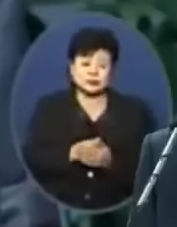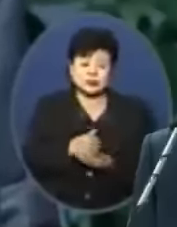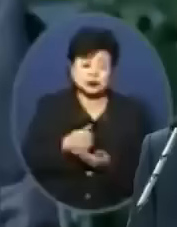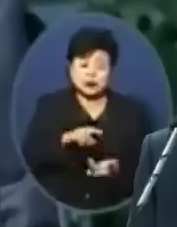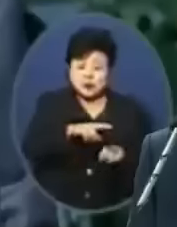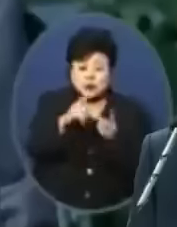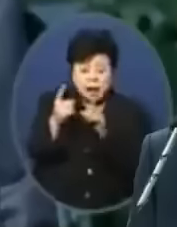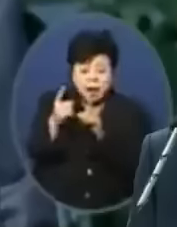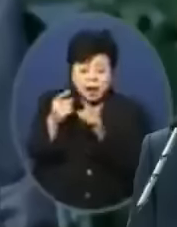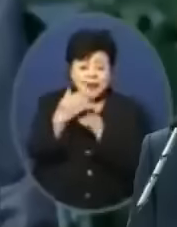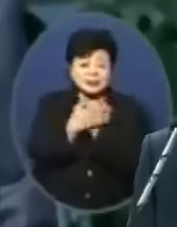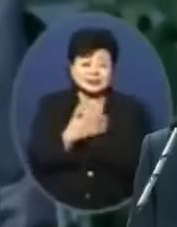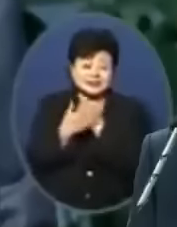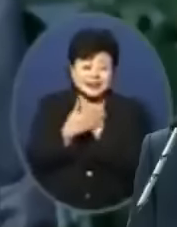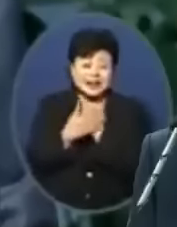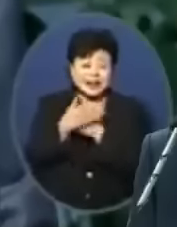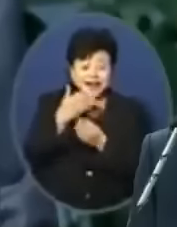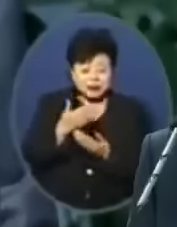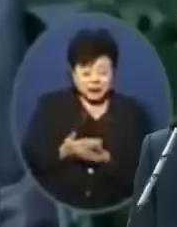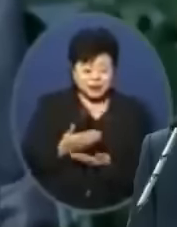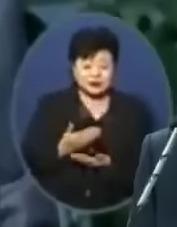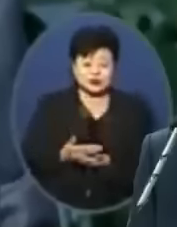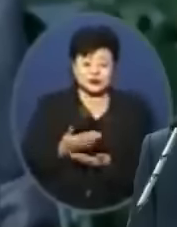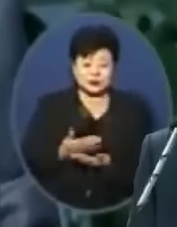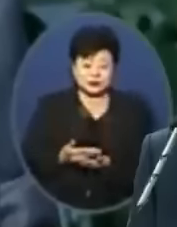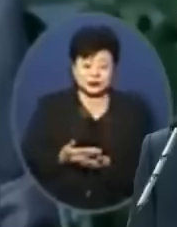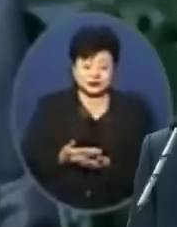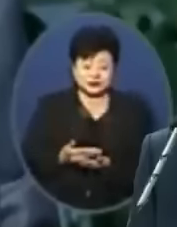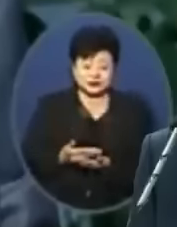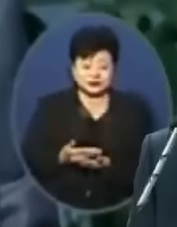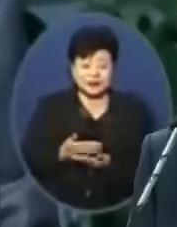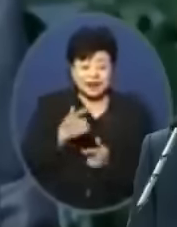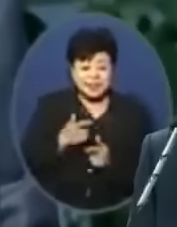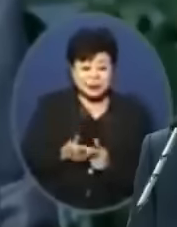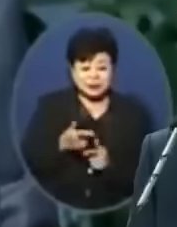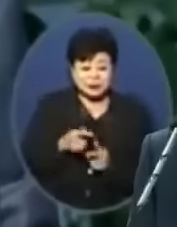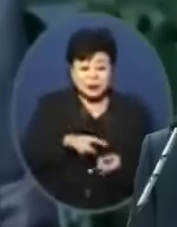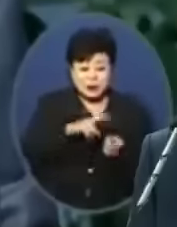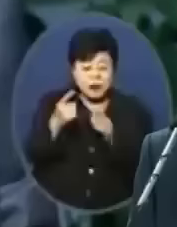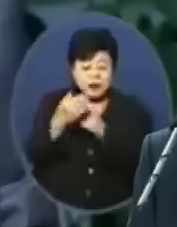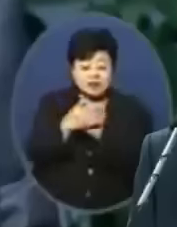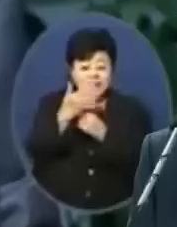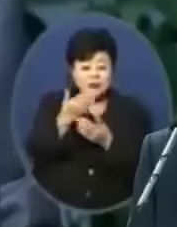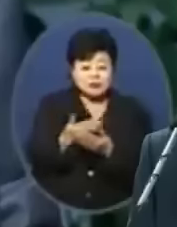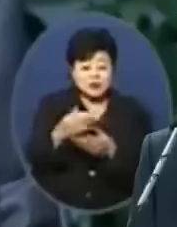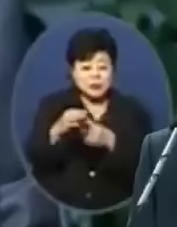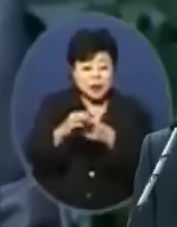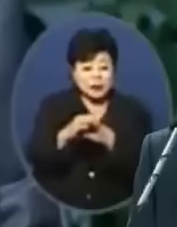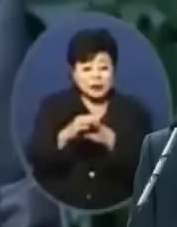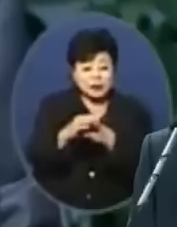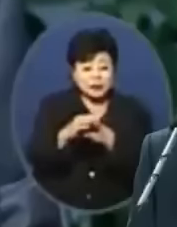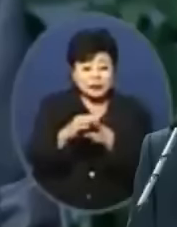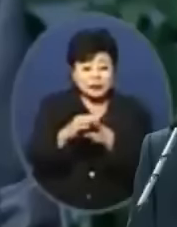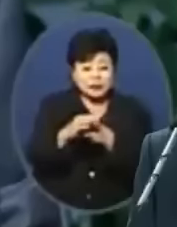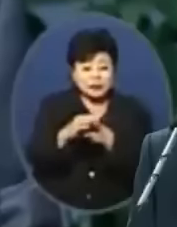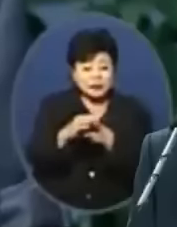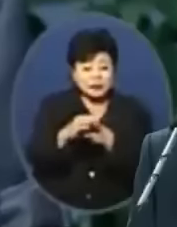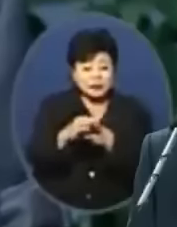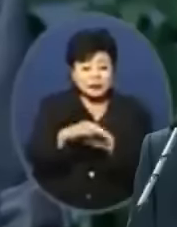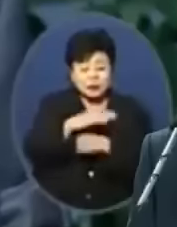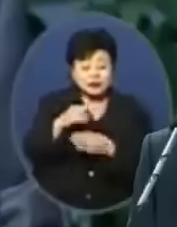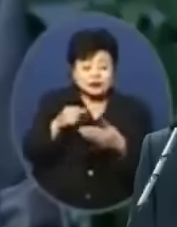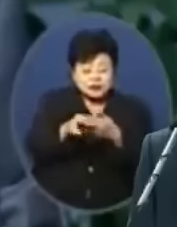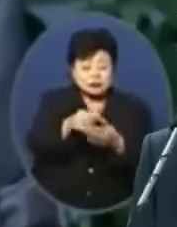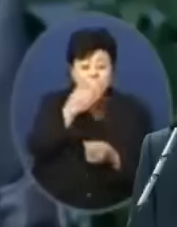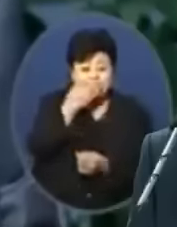주님 부활의 은혜를 내게 주시옵소서. 예수님이 부활의 은혜를 주시면 모든 것을 극복할 수가